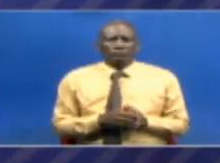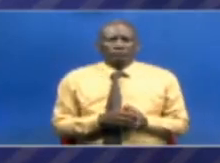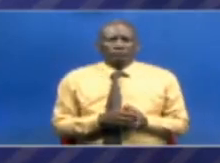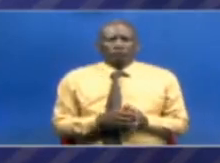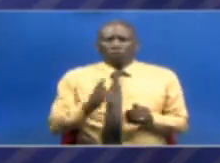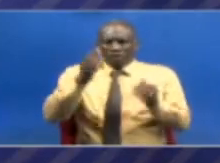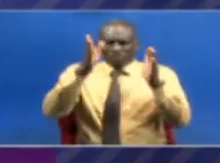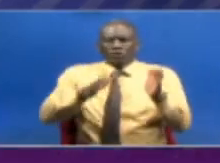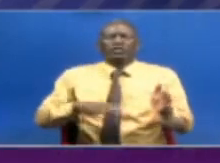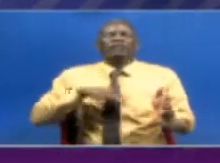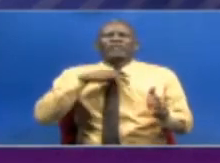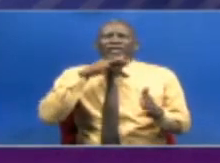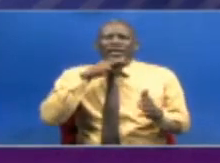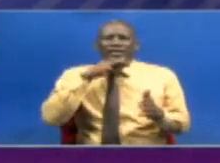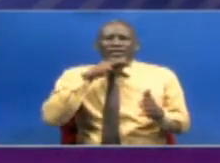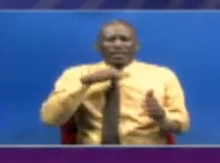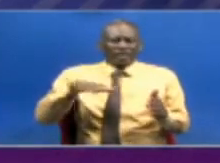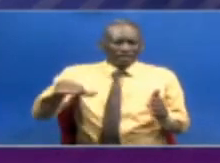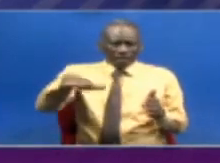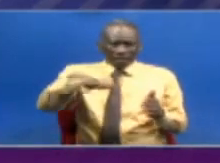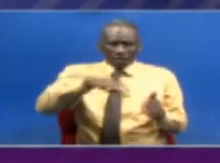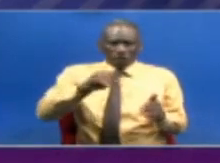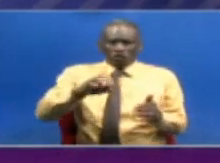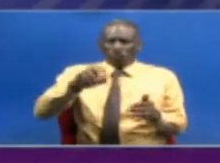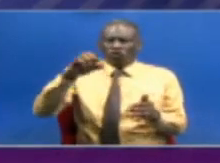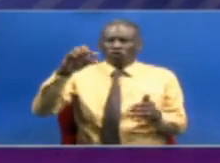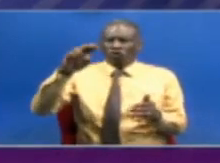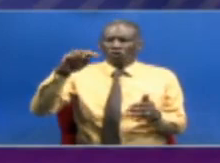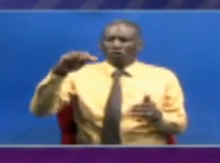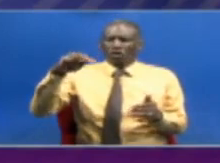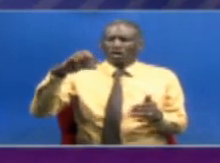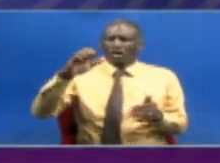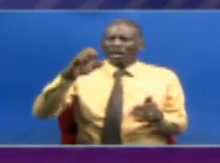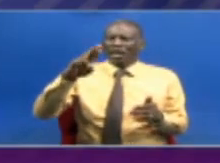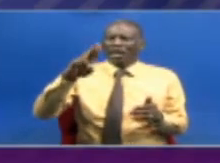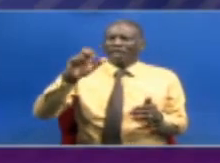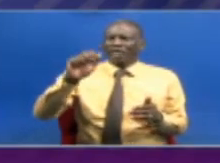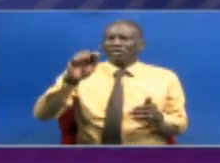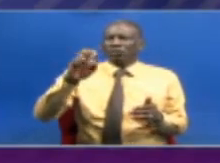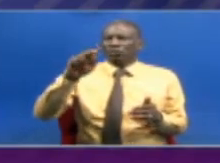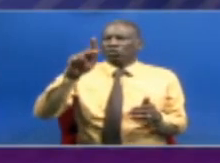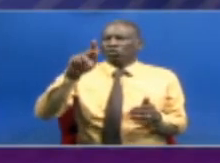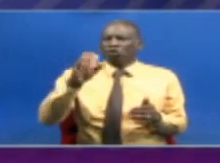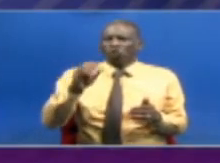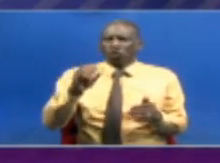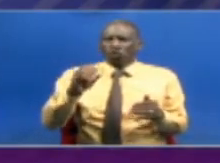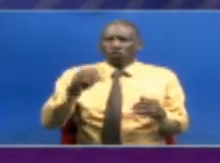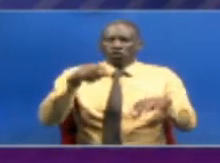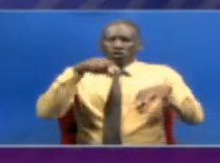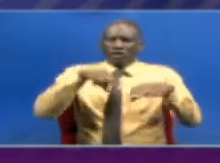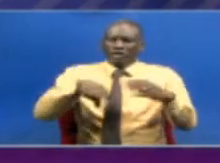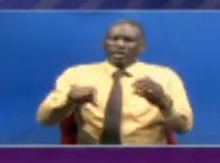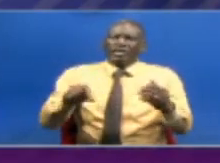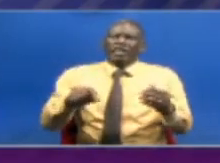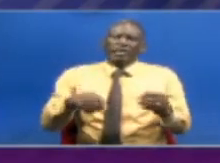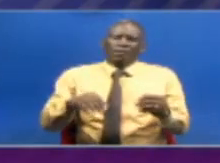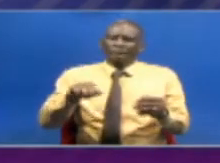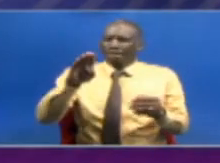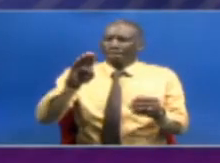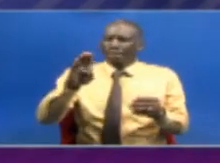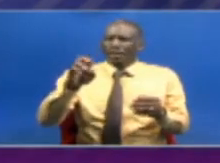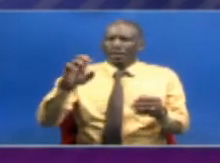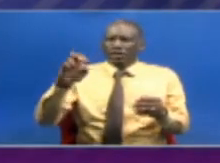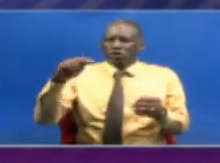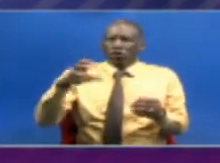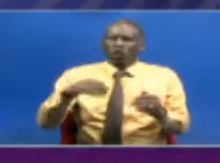Mtu mmoja amefariki katika eneo la Ngaratuko, kaunti ya Baringo baada ya majahili kutekeleza uvamizi mita 100 kutoka shule